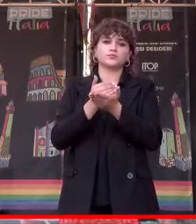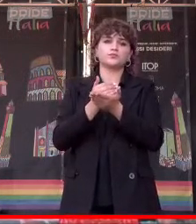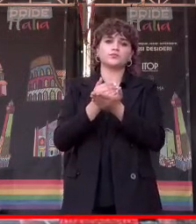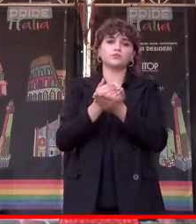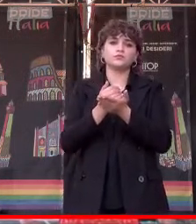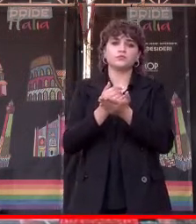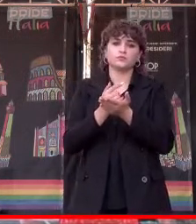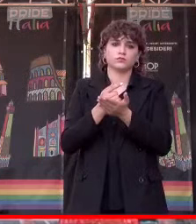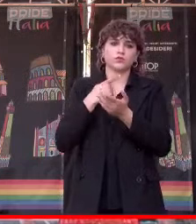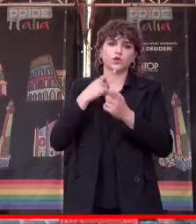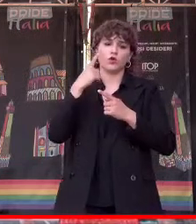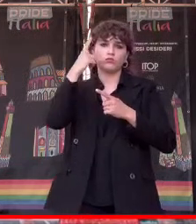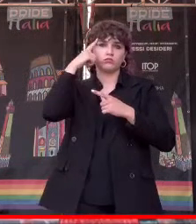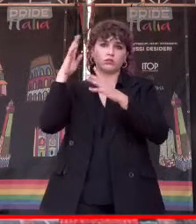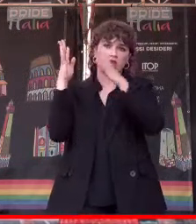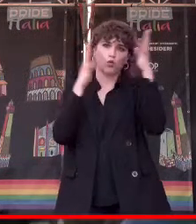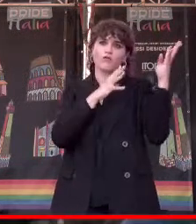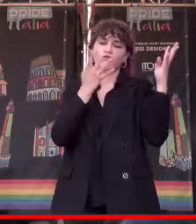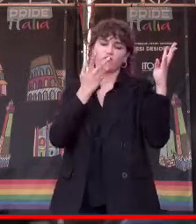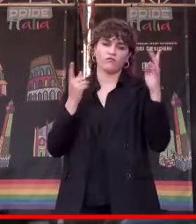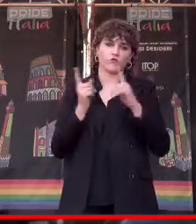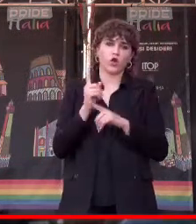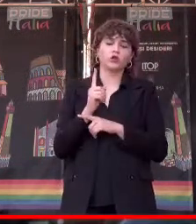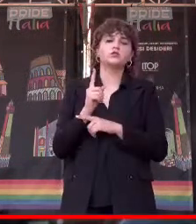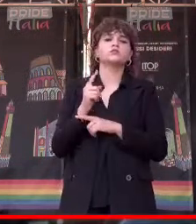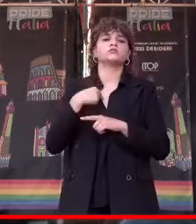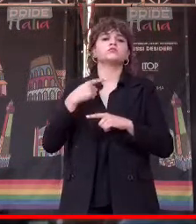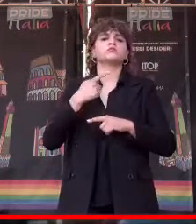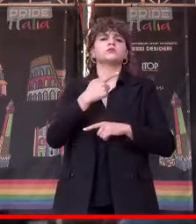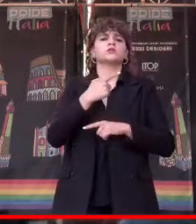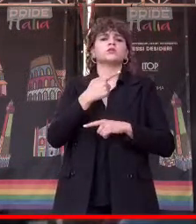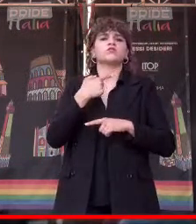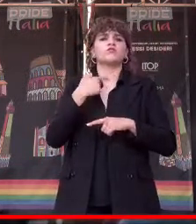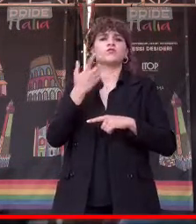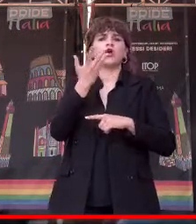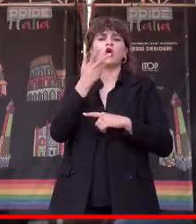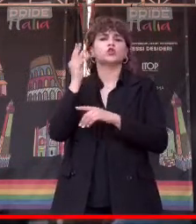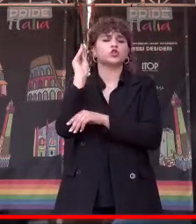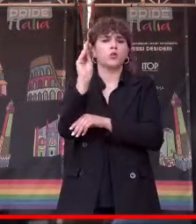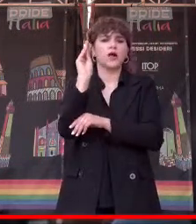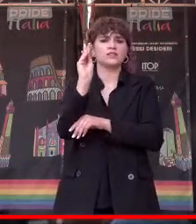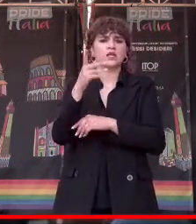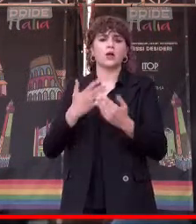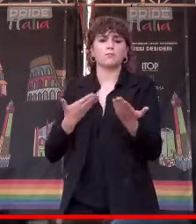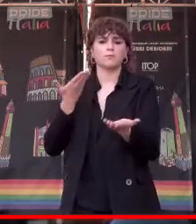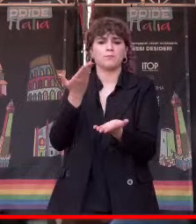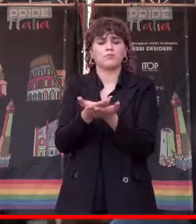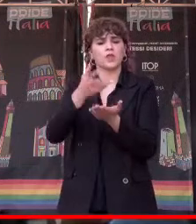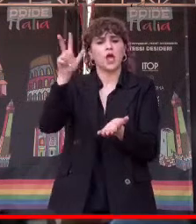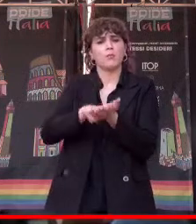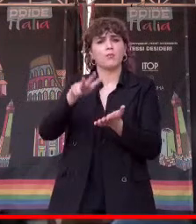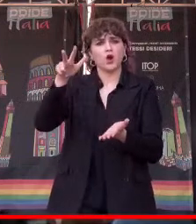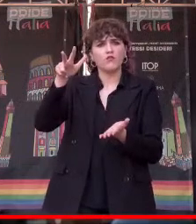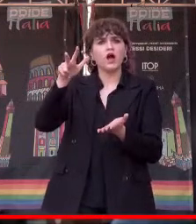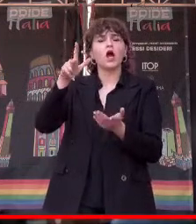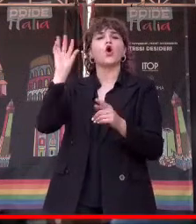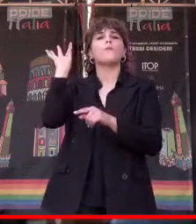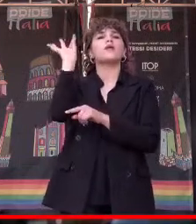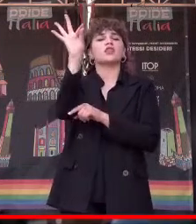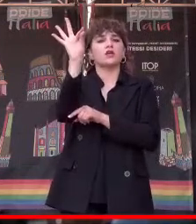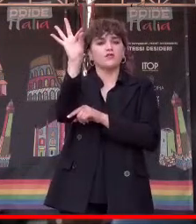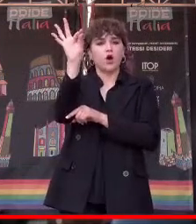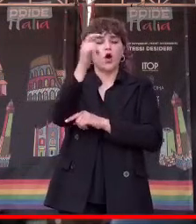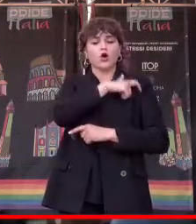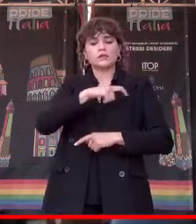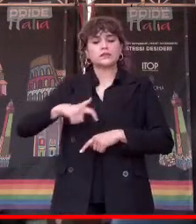proposto, tramite la mia consigliera, di approvare una mozione affinché il sindaco si